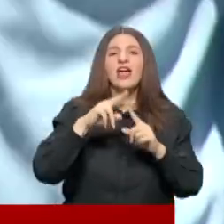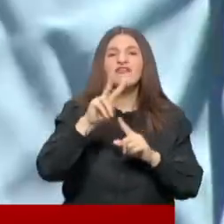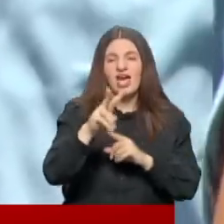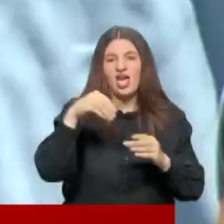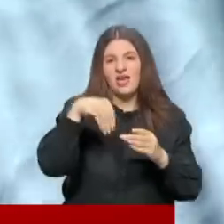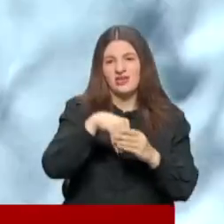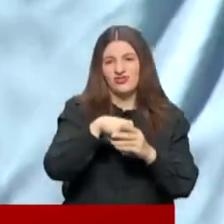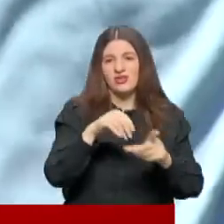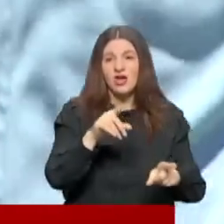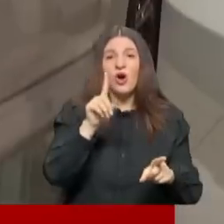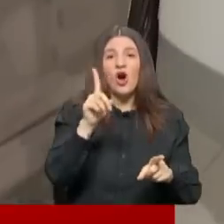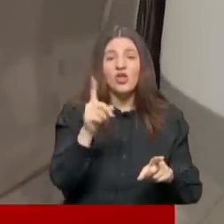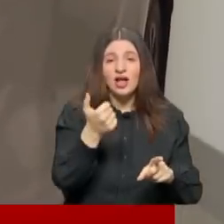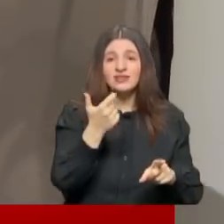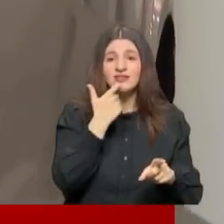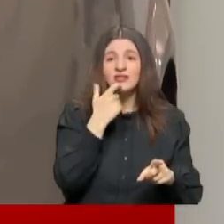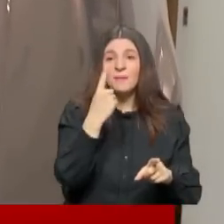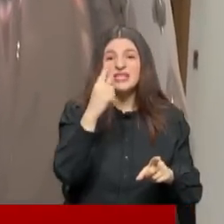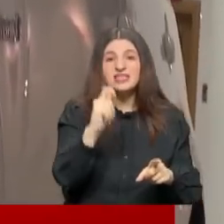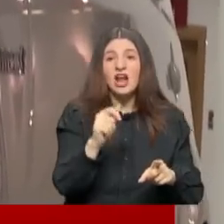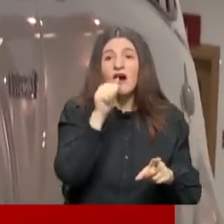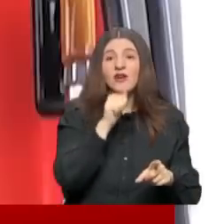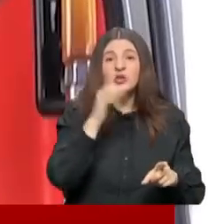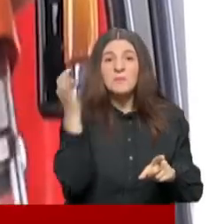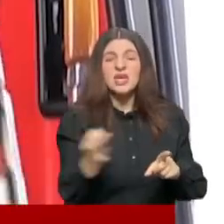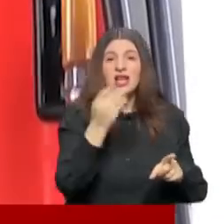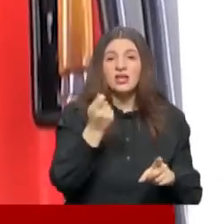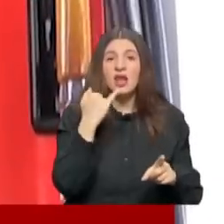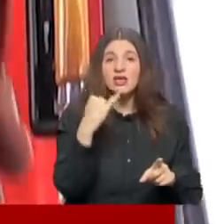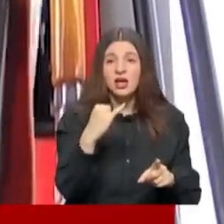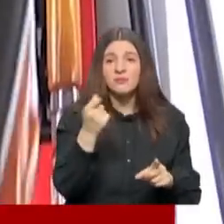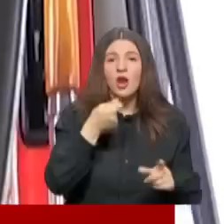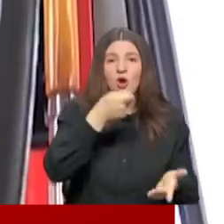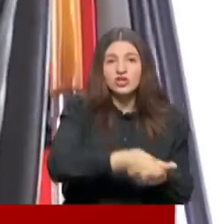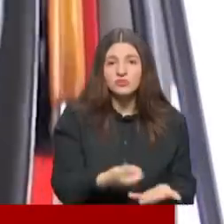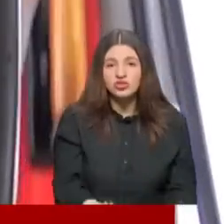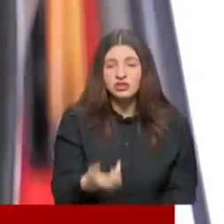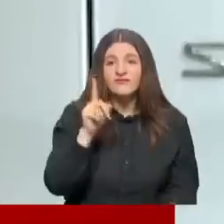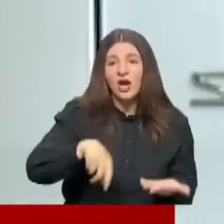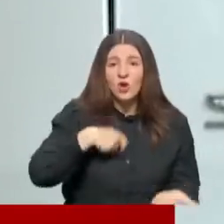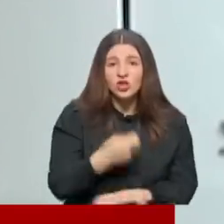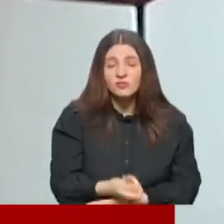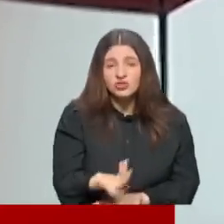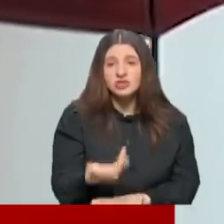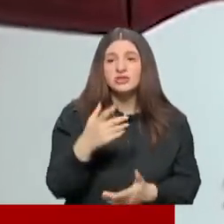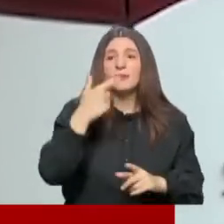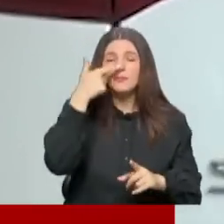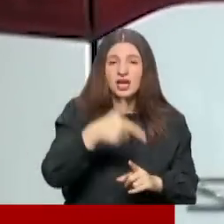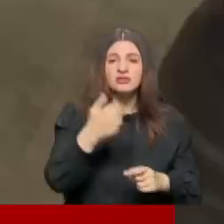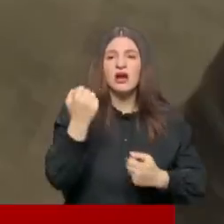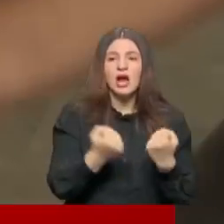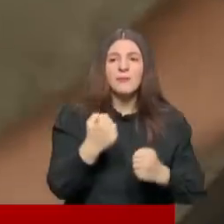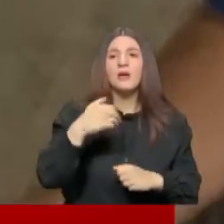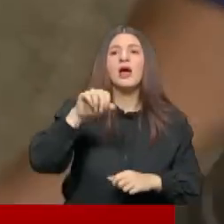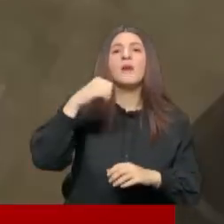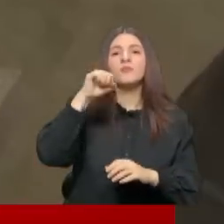adı altında 16 yılda 1 trilyon 600 milyar liraya yakın para ödemişiz. Vergi ödemişiz. Akaryakıt, otomobil,